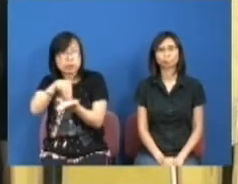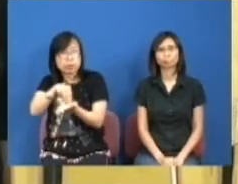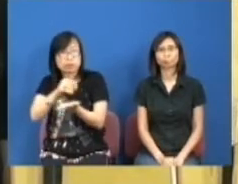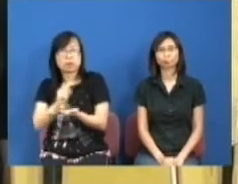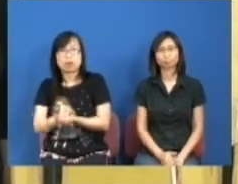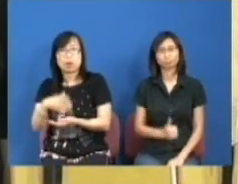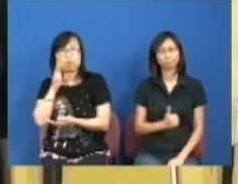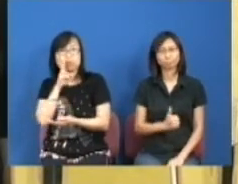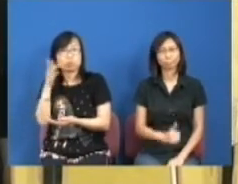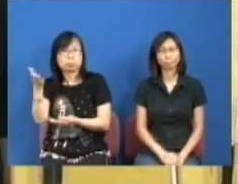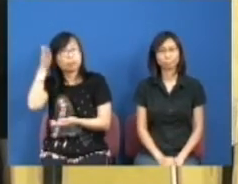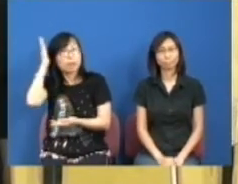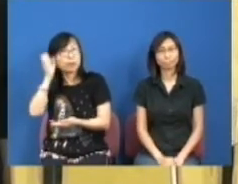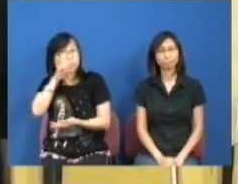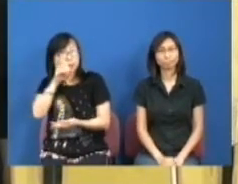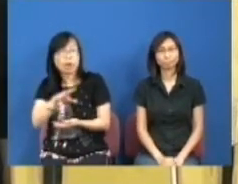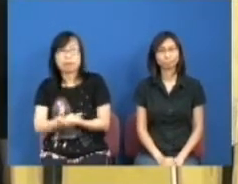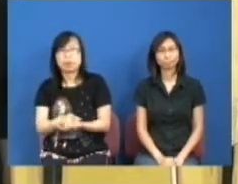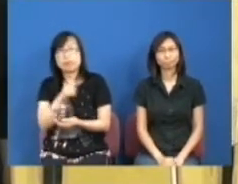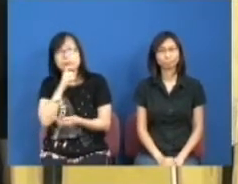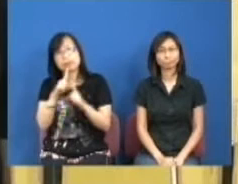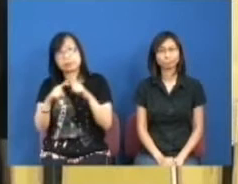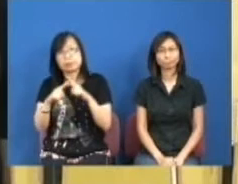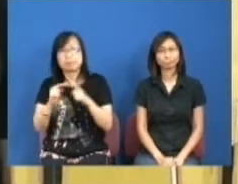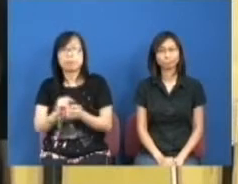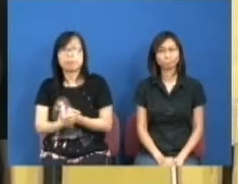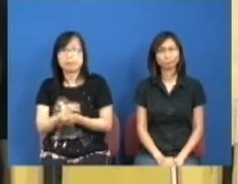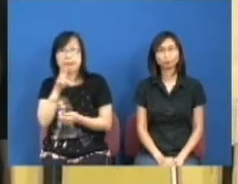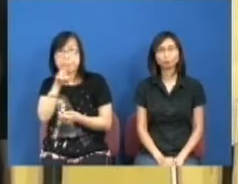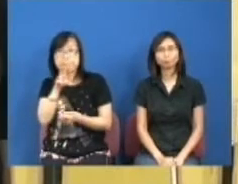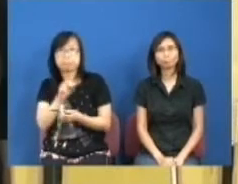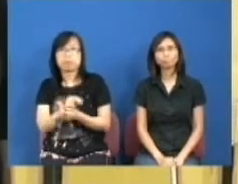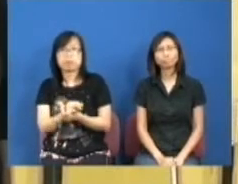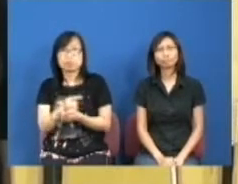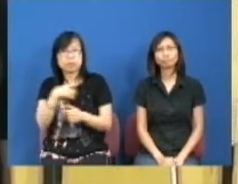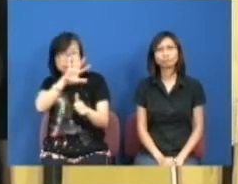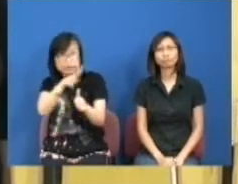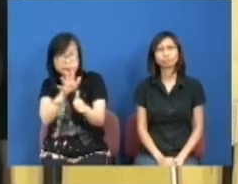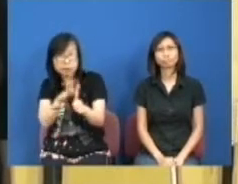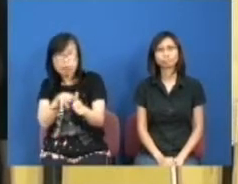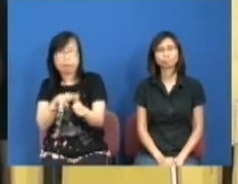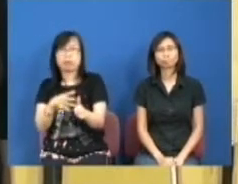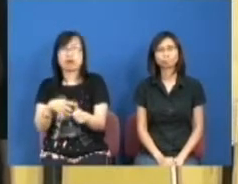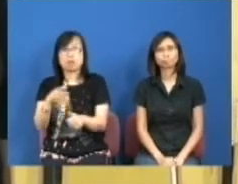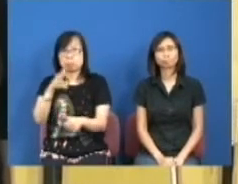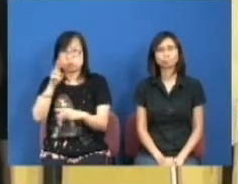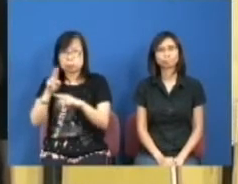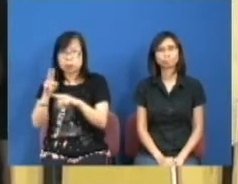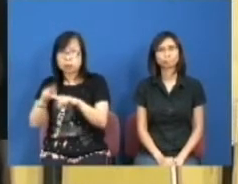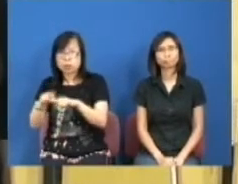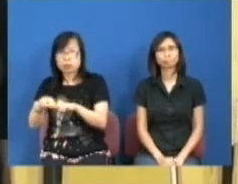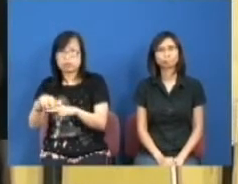Benson 所講嚇，我哋好似某一啲人嘅睇法，我哋要去影響翻中國政治啊，定